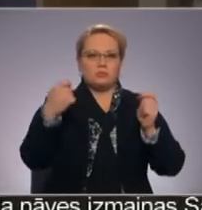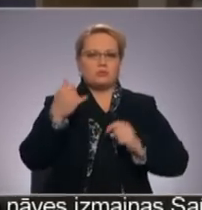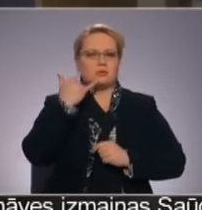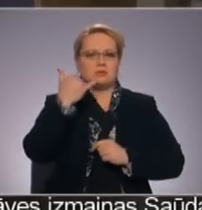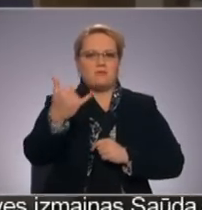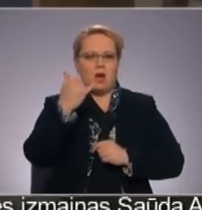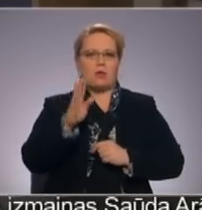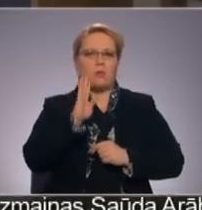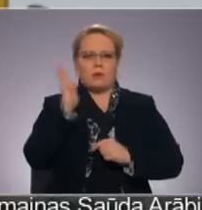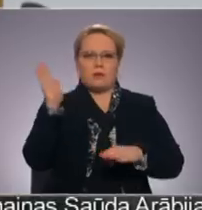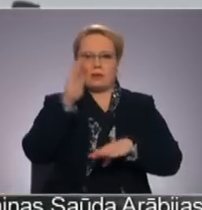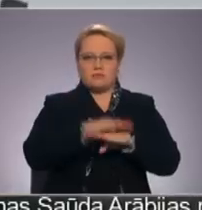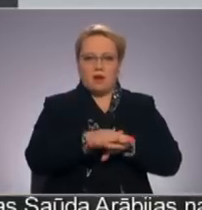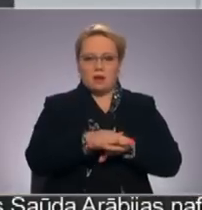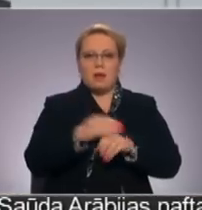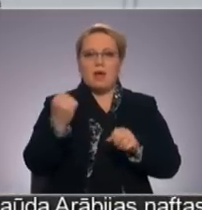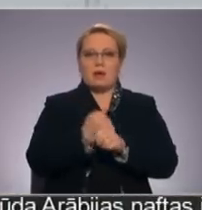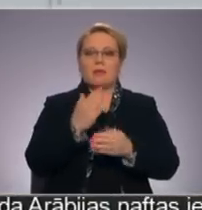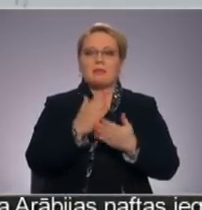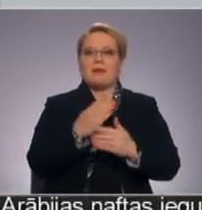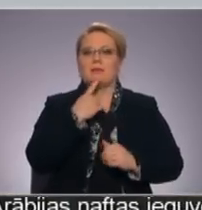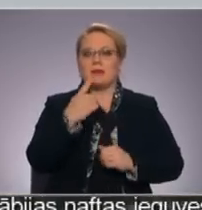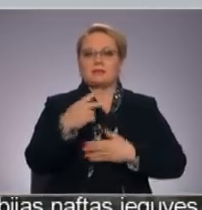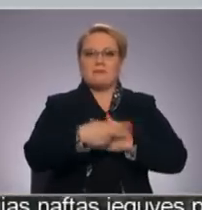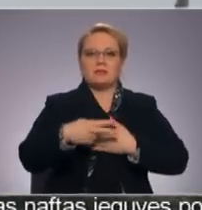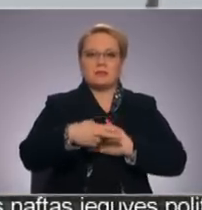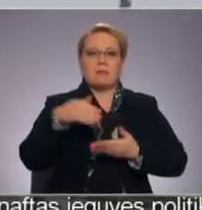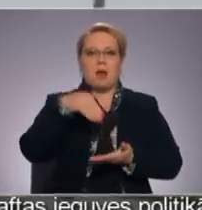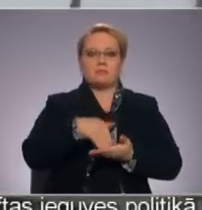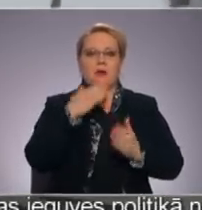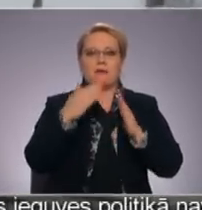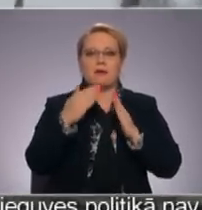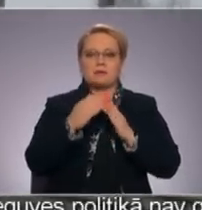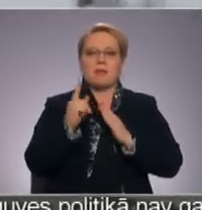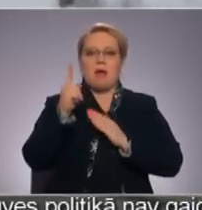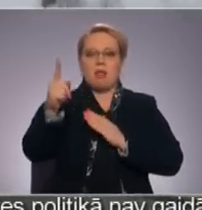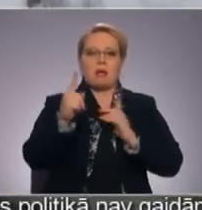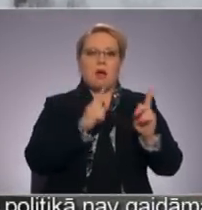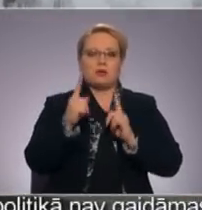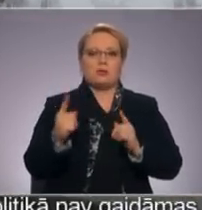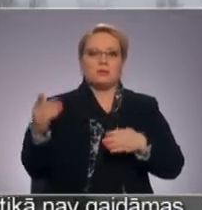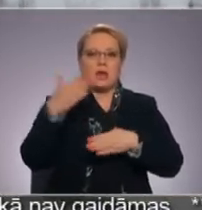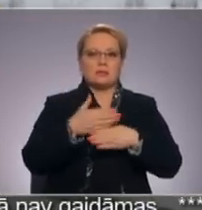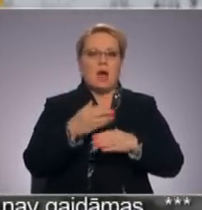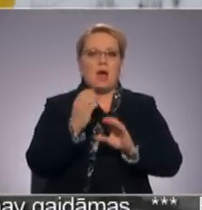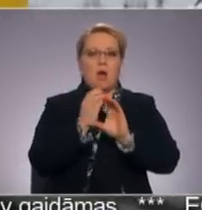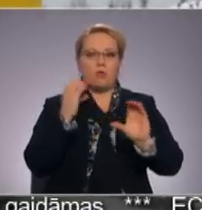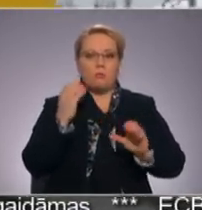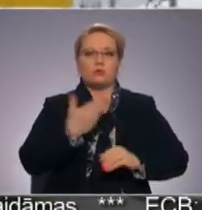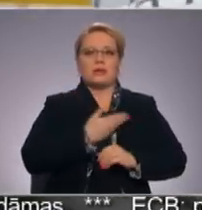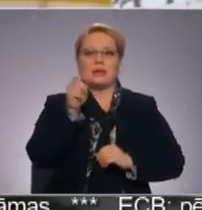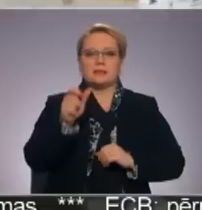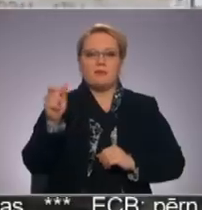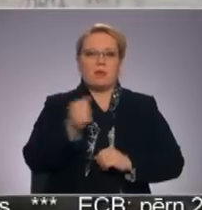zvana no rīta līdz vakaram. Lai gan tiek teikts, ka vilcienam apstājoties Rēzeknē tālākais maršruts tiek aizstāts ar autobusu, iedzīvotāji baidās, vai